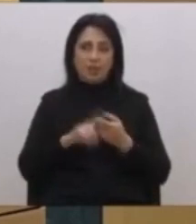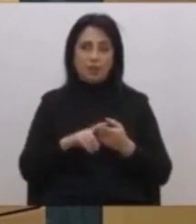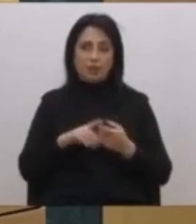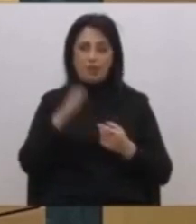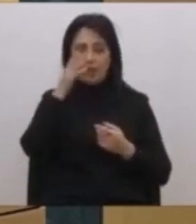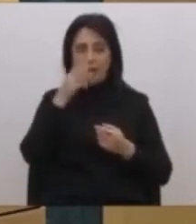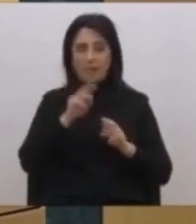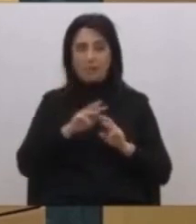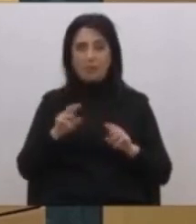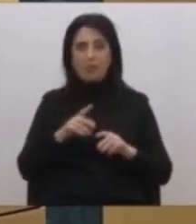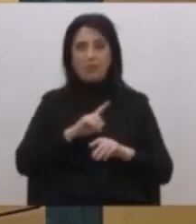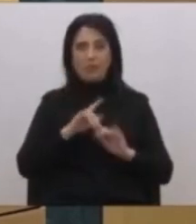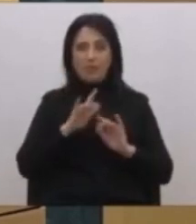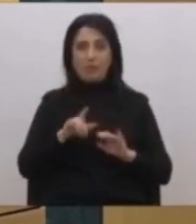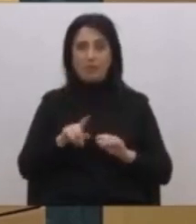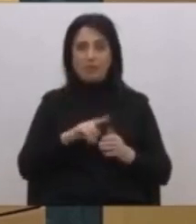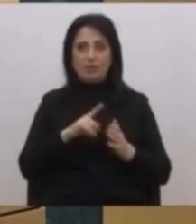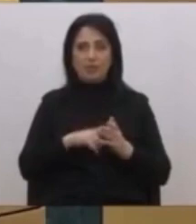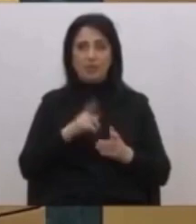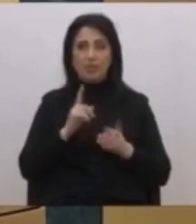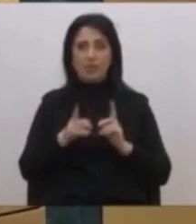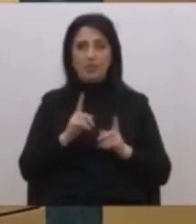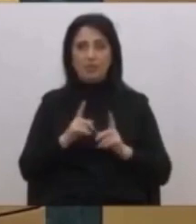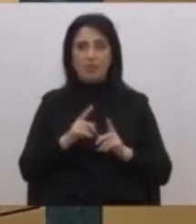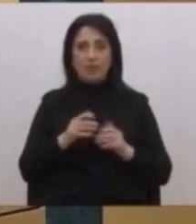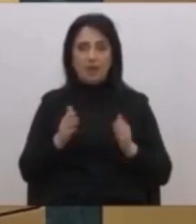განათლების სამინისტროსგან ძალისხმევა ამ საკითხს ნამდვილად არ მოაკვდება.